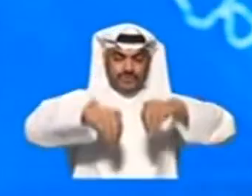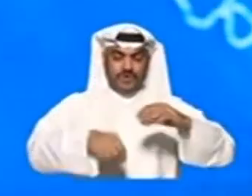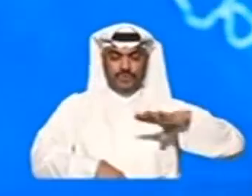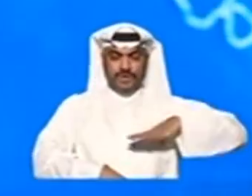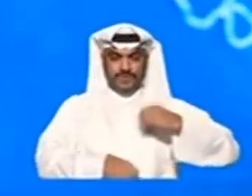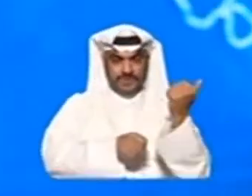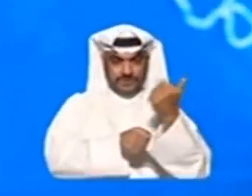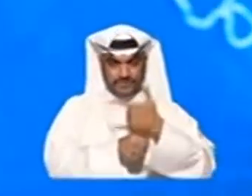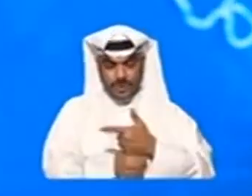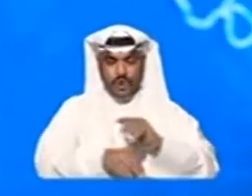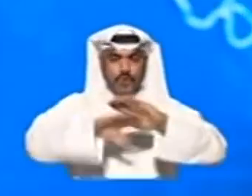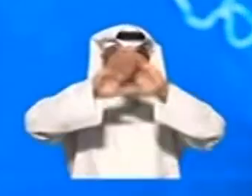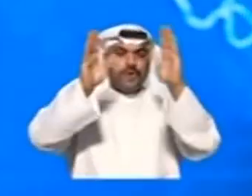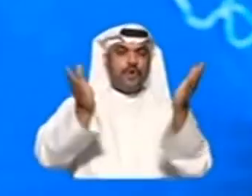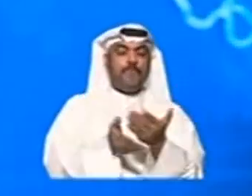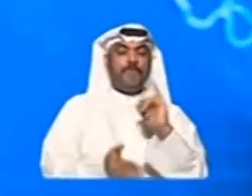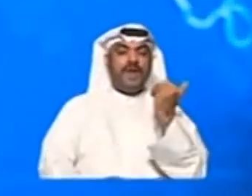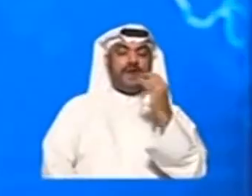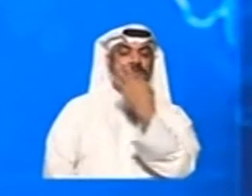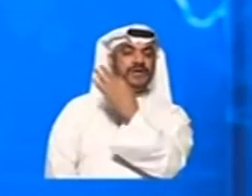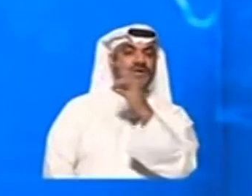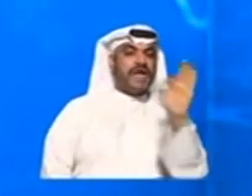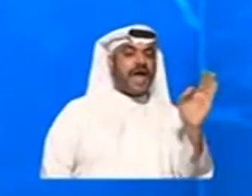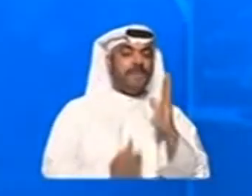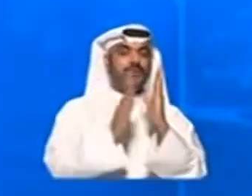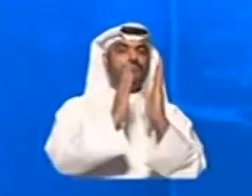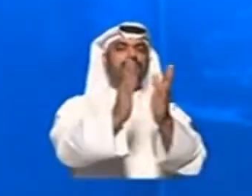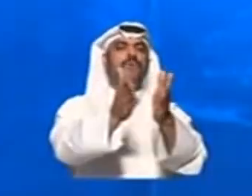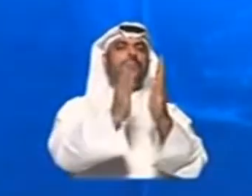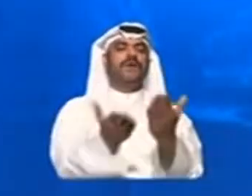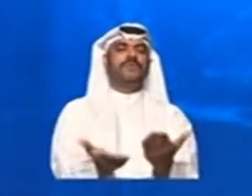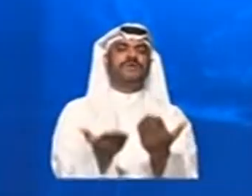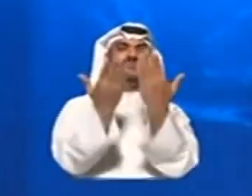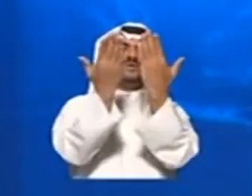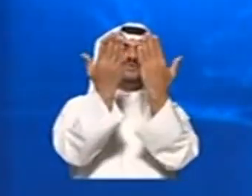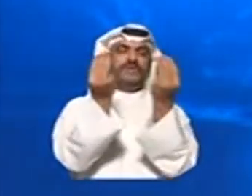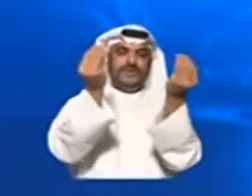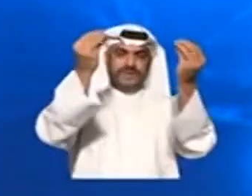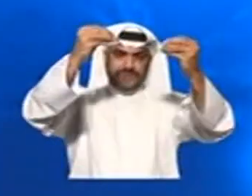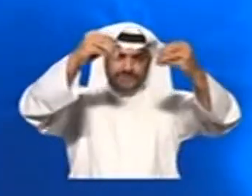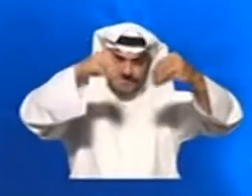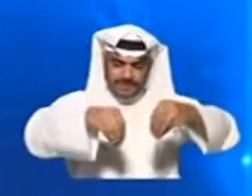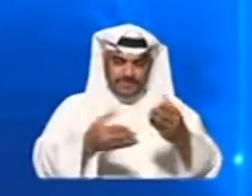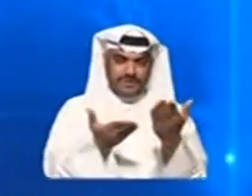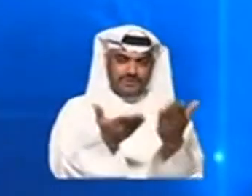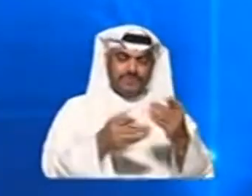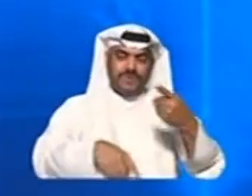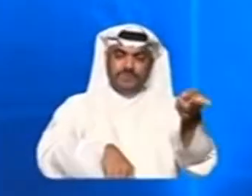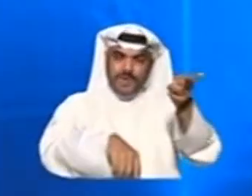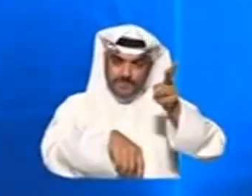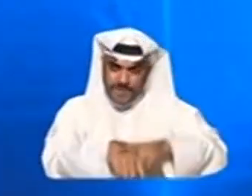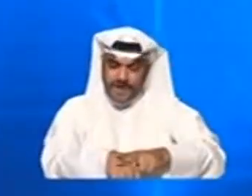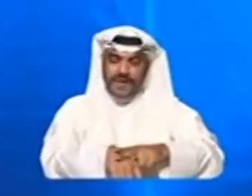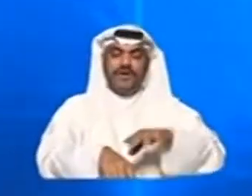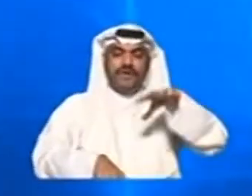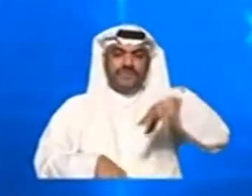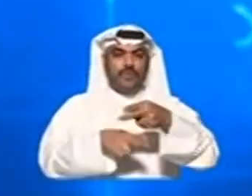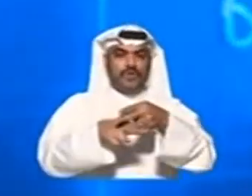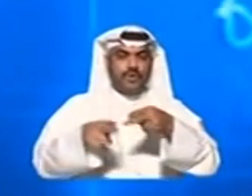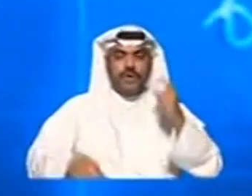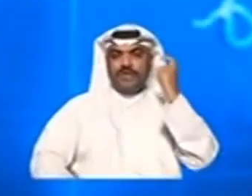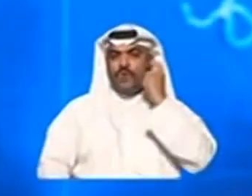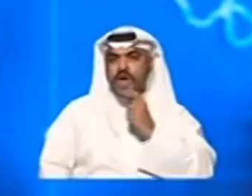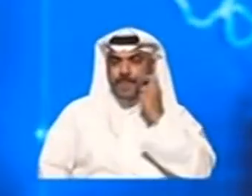الأمير وولي العهد بعيد الأضحى المبارك، مبتهلا إلى المولى جل وعلا أن يعيده على البلدين